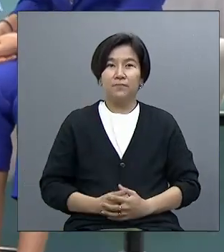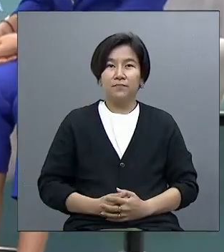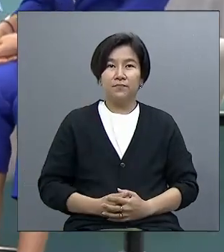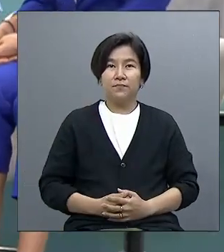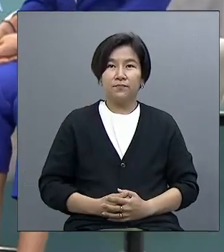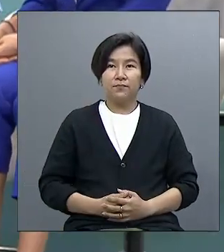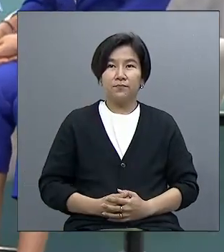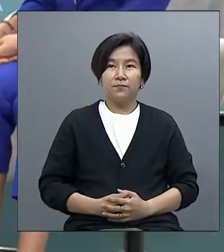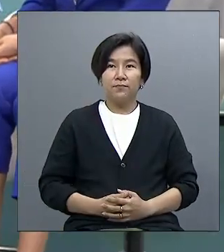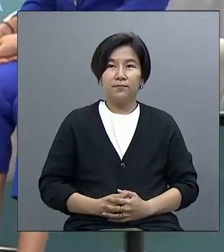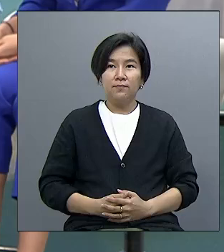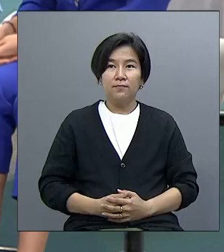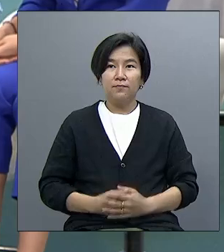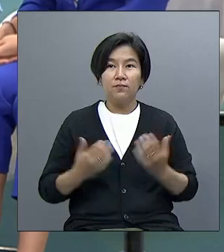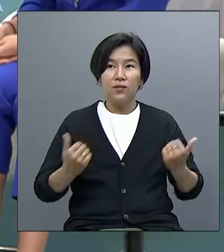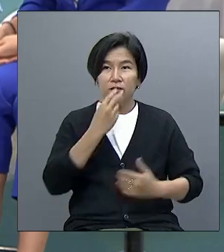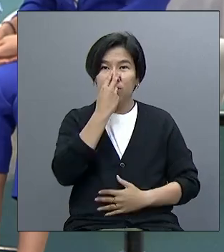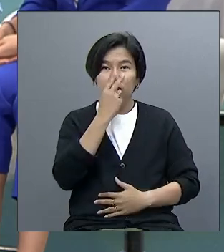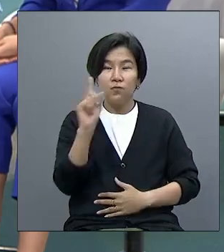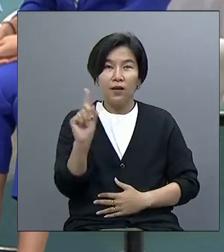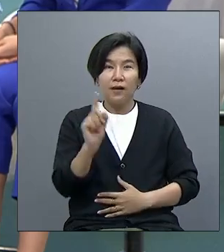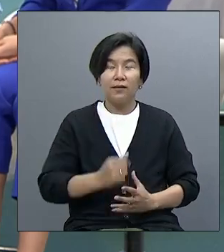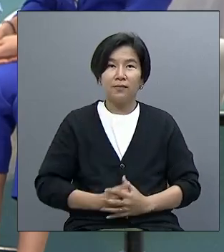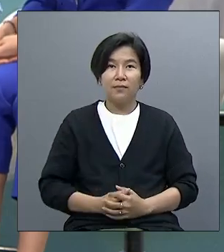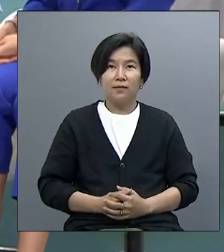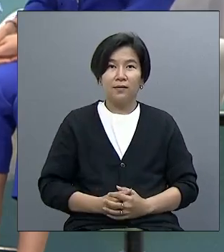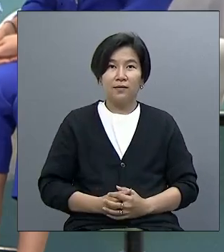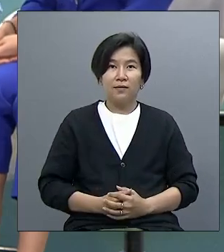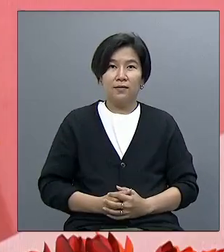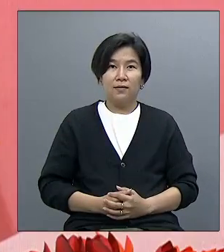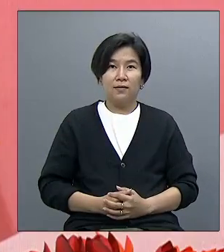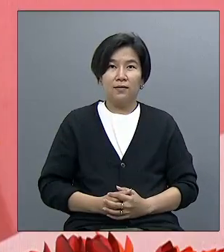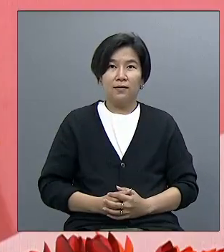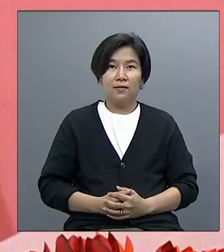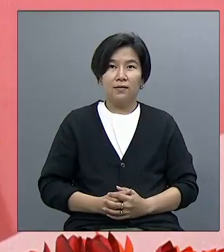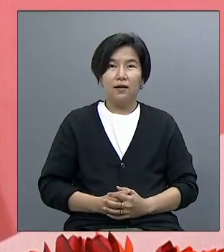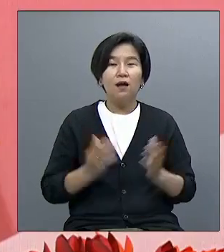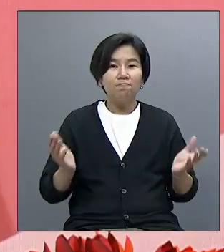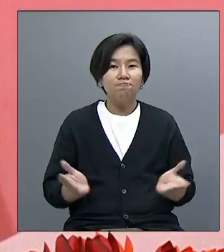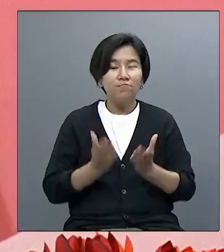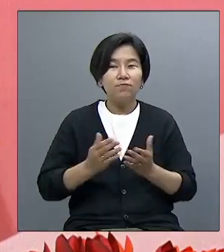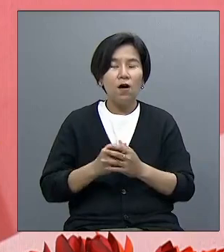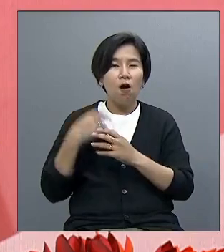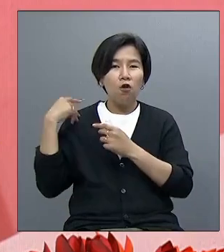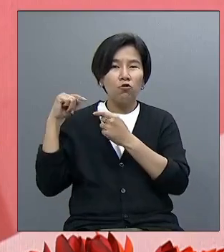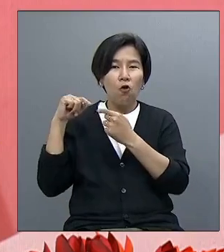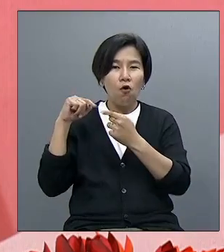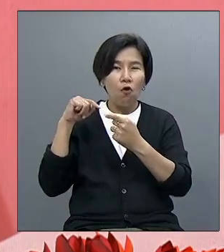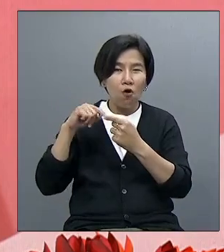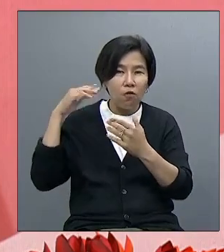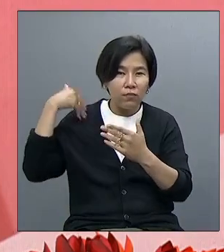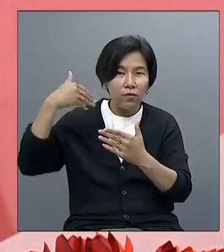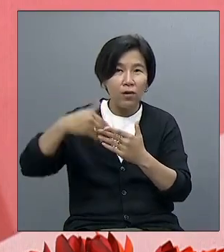ครับไปกันที่อีกหนึ่งเรื่องของดีที่มันยังคงอยู่ในปัจจุบันและได้รับการสืบสานต่อยอดกันต่อมานะครับถ้าพูดถึ